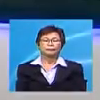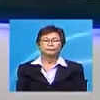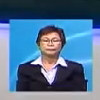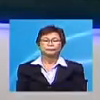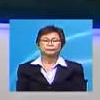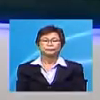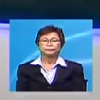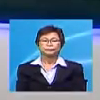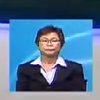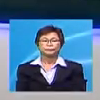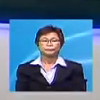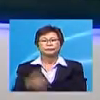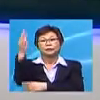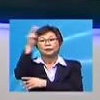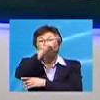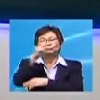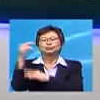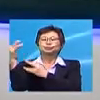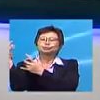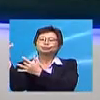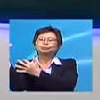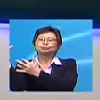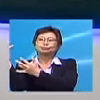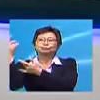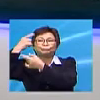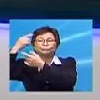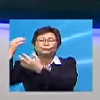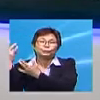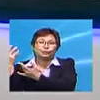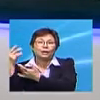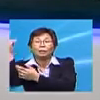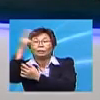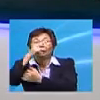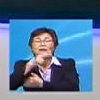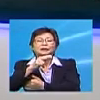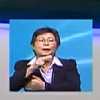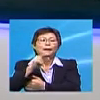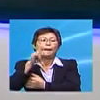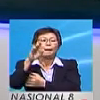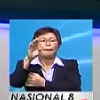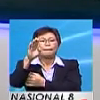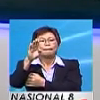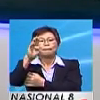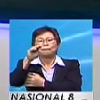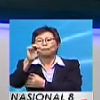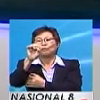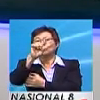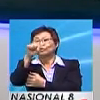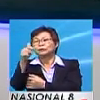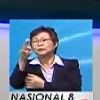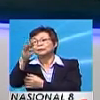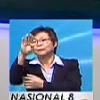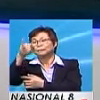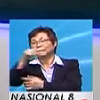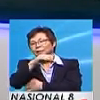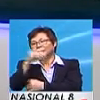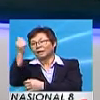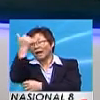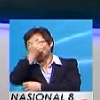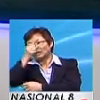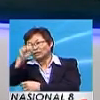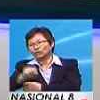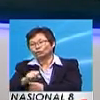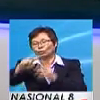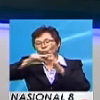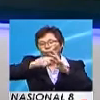Lumpur kerajan menuetujuan darada kajan mozambik dan AF San untuk memulakan pencarian pesawat